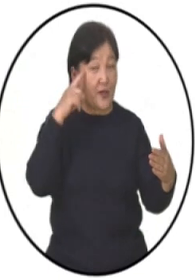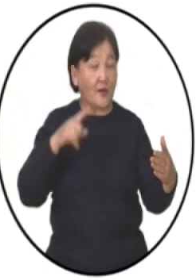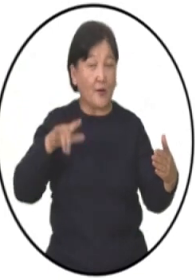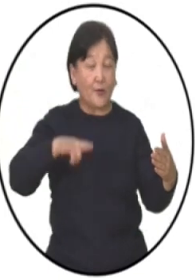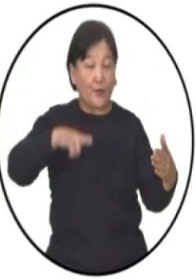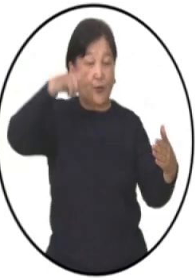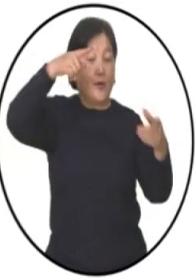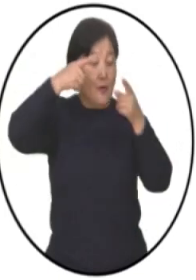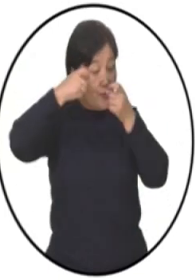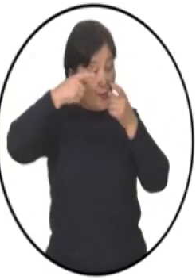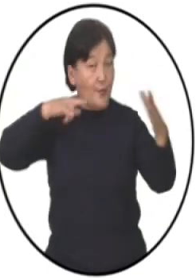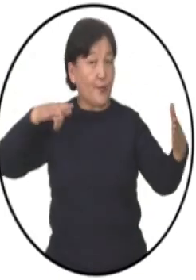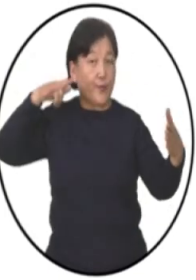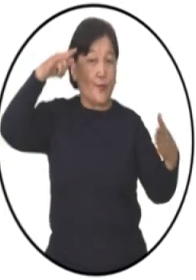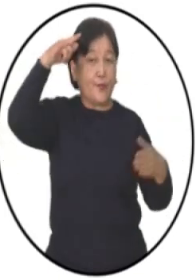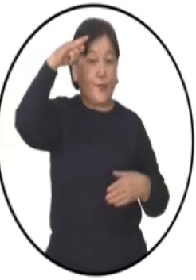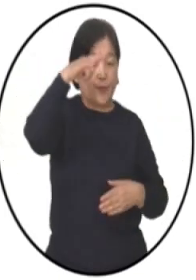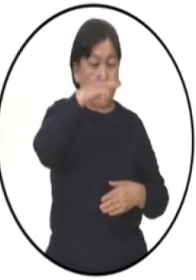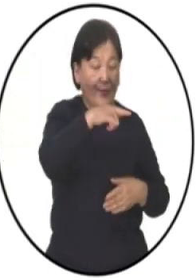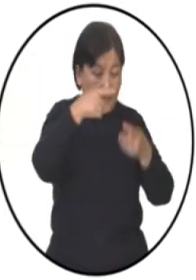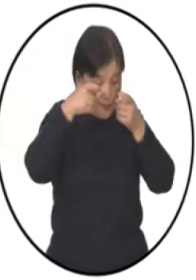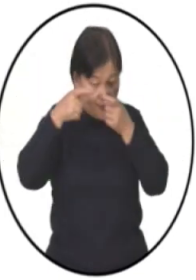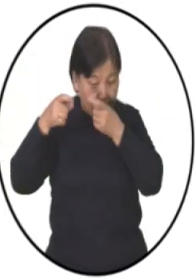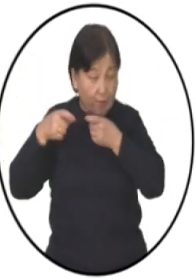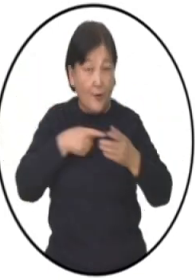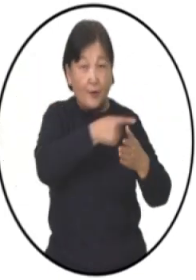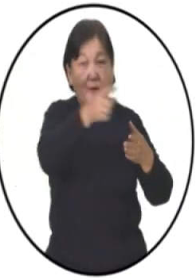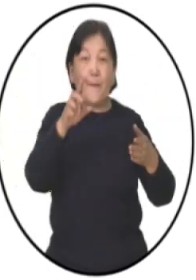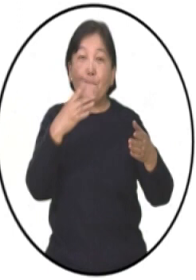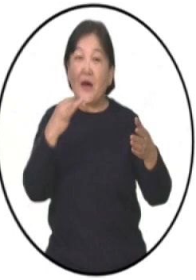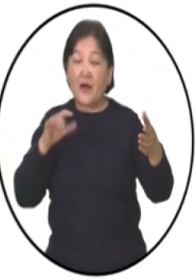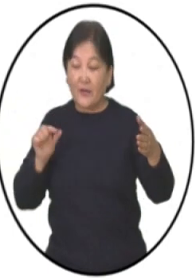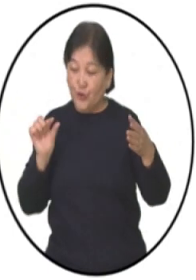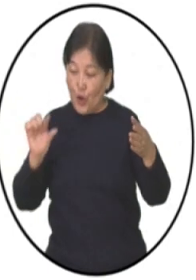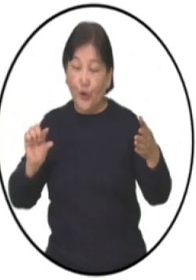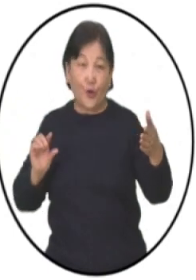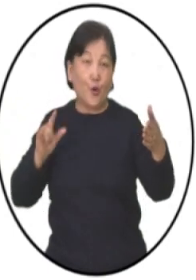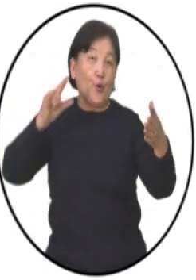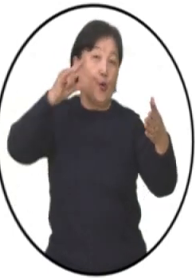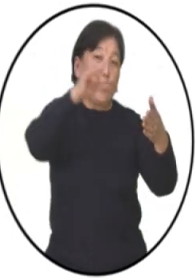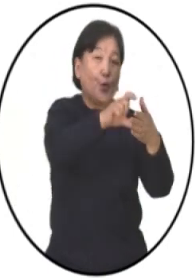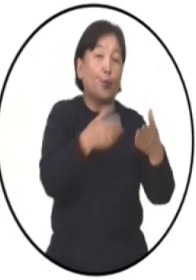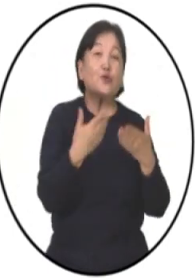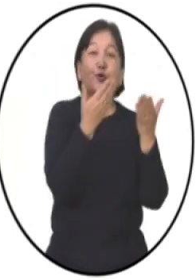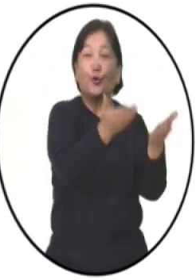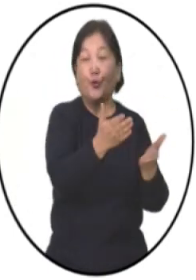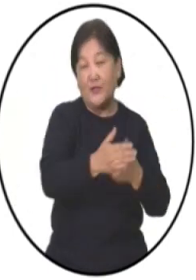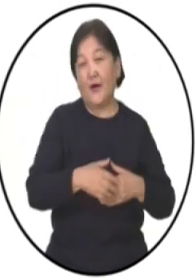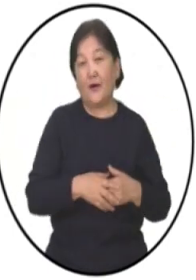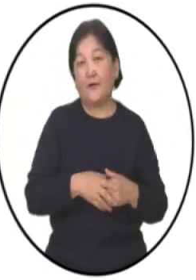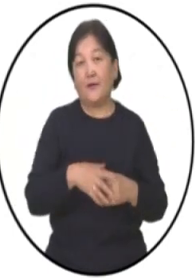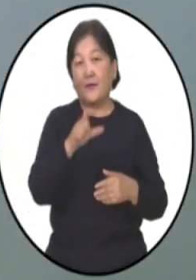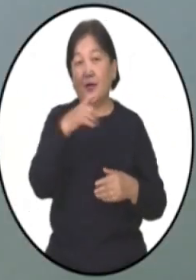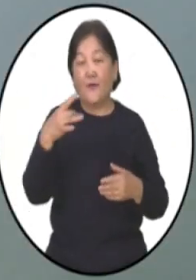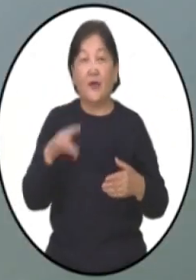байгаа. Энэгээр бага хэмжээтэй бараа бүтээгдэхүүнийг хүмүүст хүргэж өгдөг ийм тээврийн үйлчлэгээ бий болж байгаа